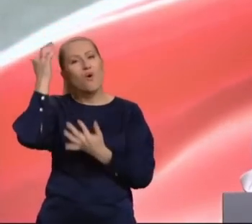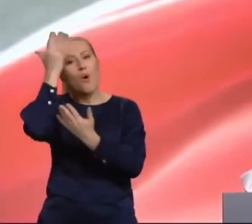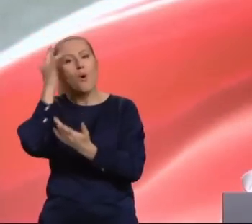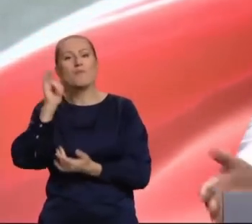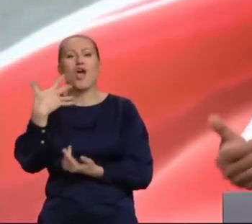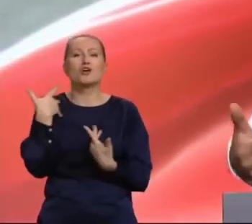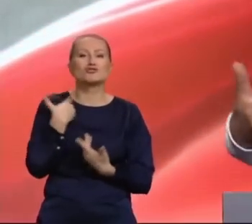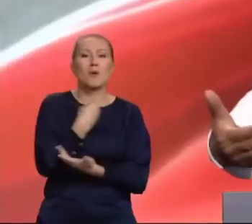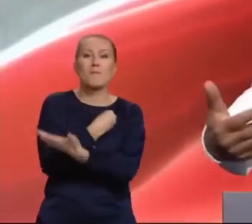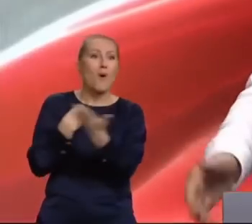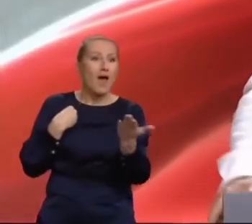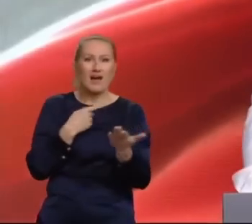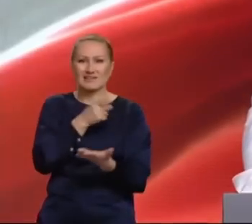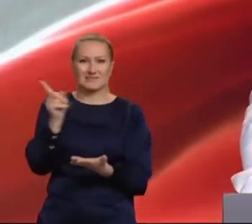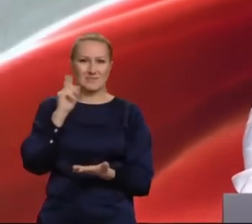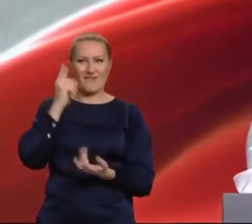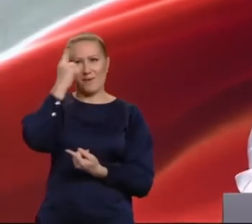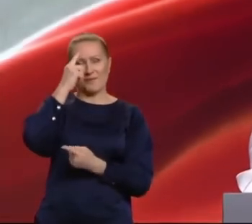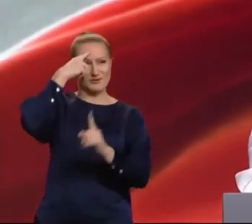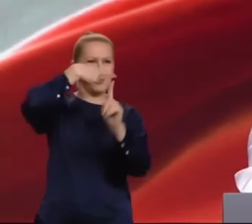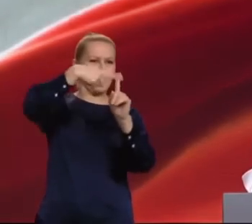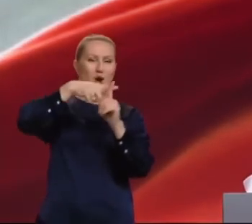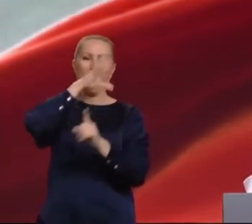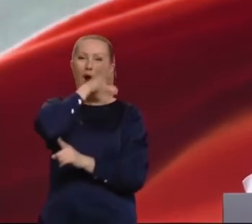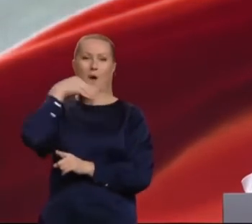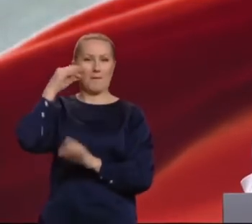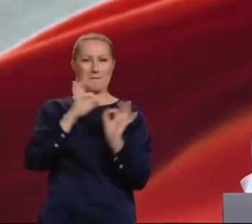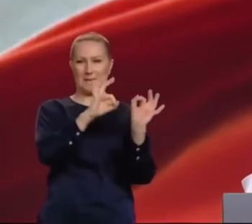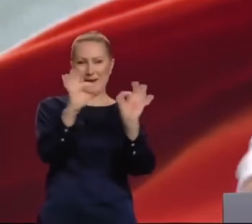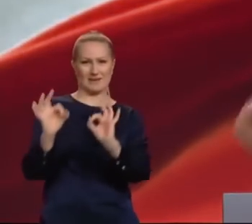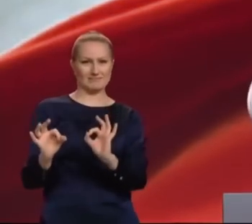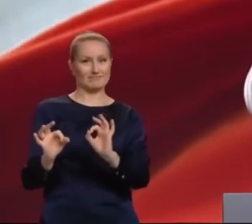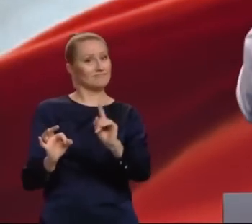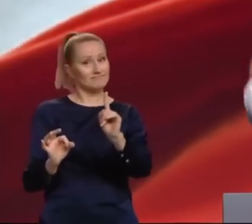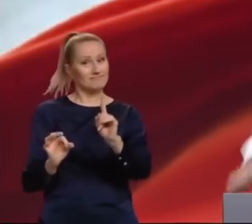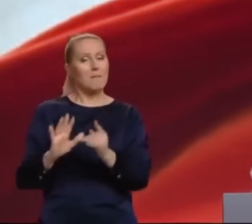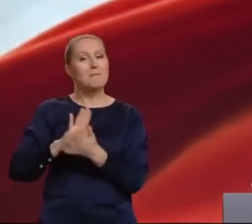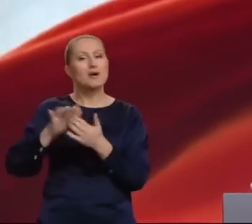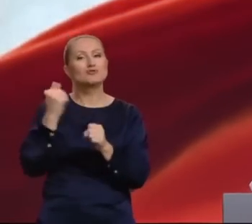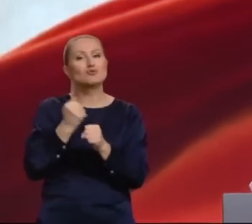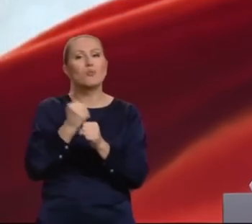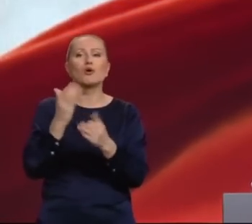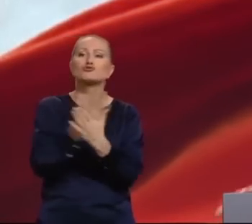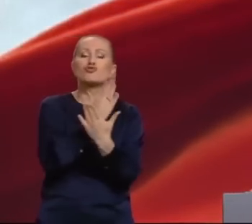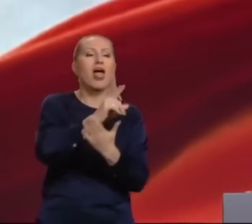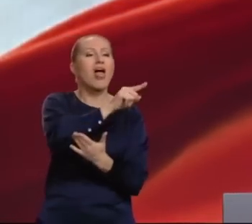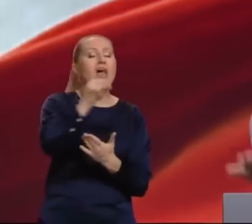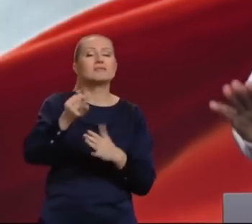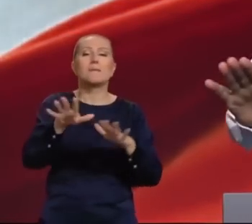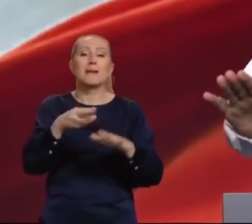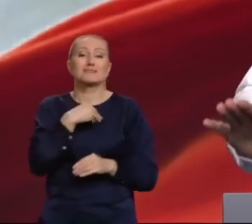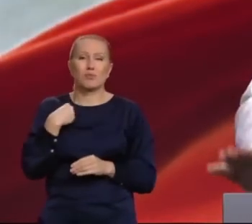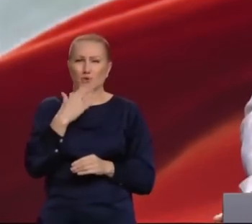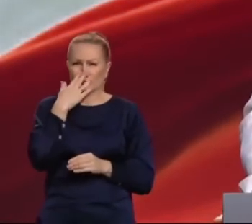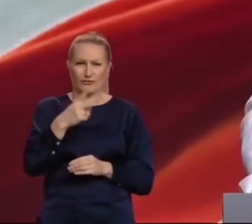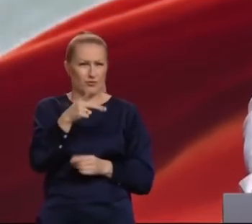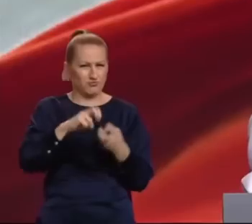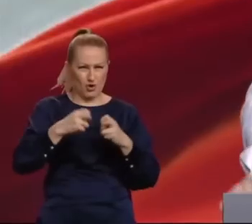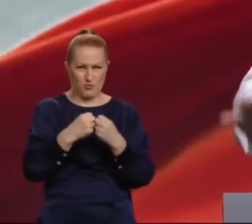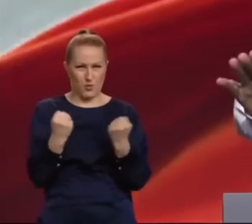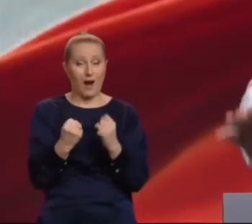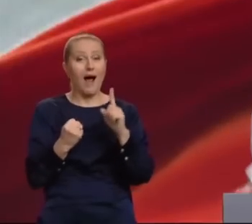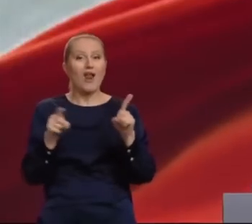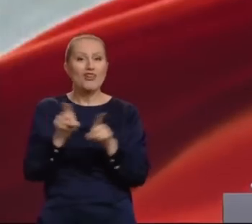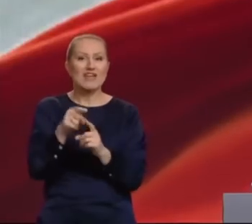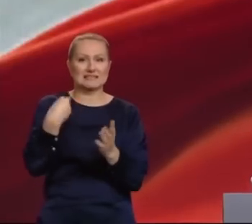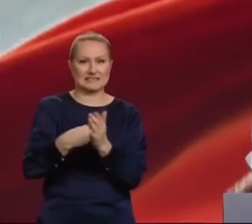żyją Polacy, jest takie optymistyczne. Nie tylko bezrobocie w niektórych miejscach w Polsce jest dokuczliwe, ale przede wszystkim ceny